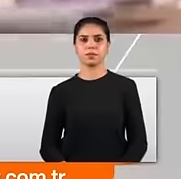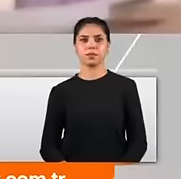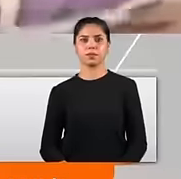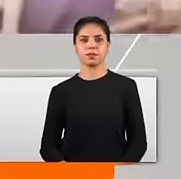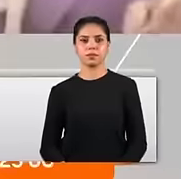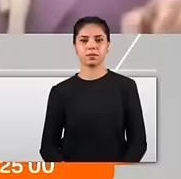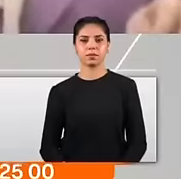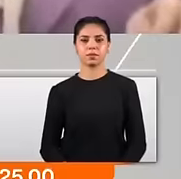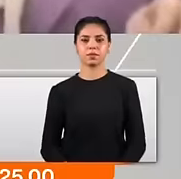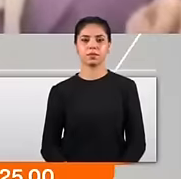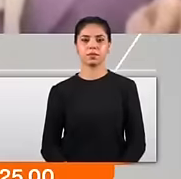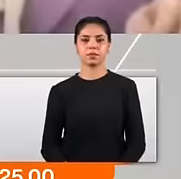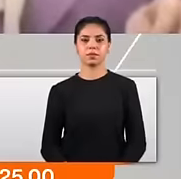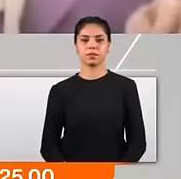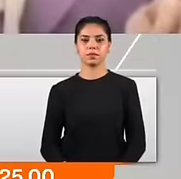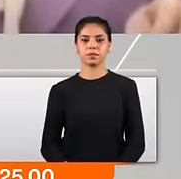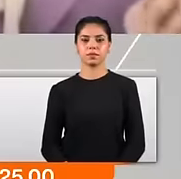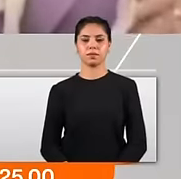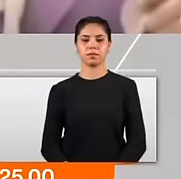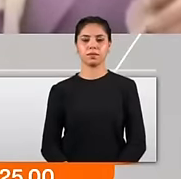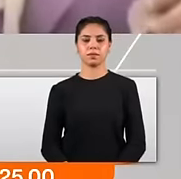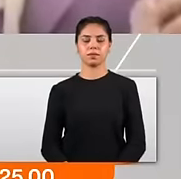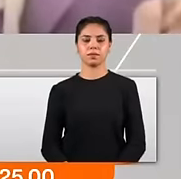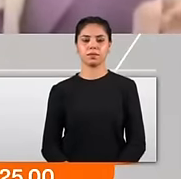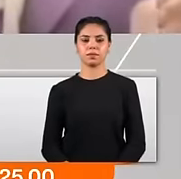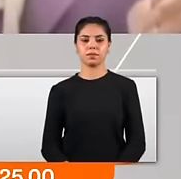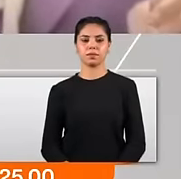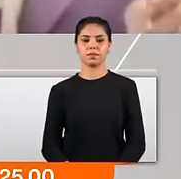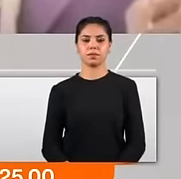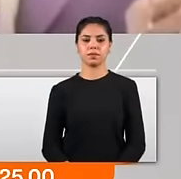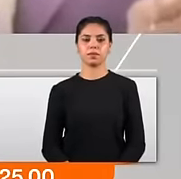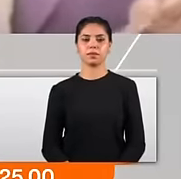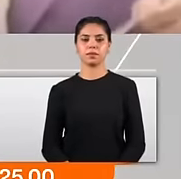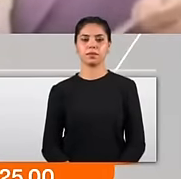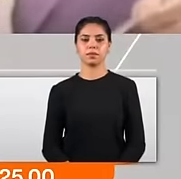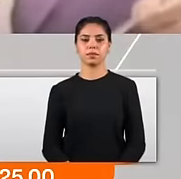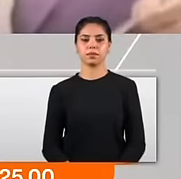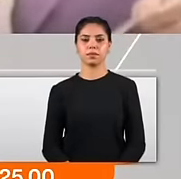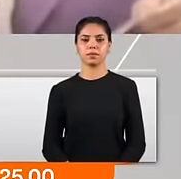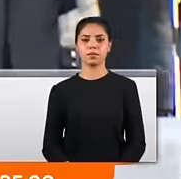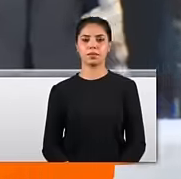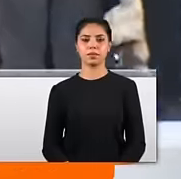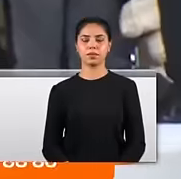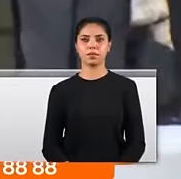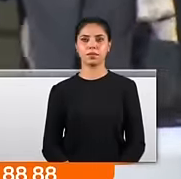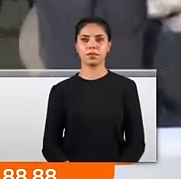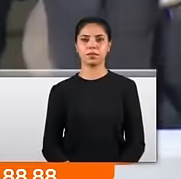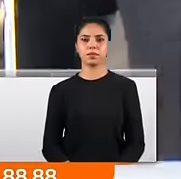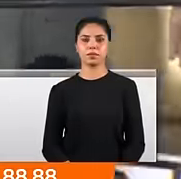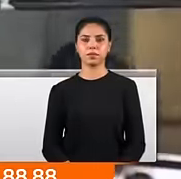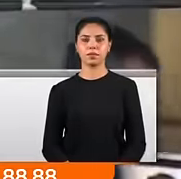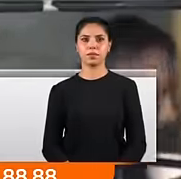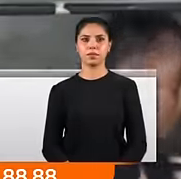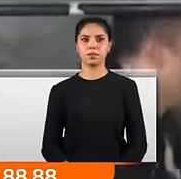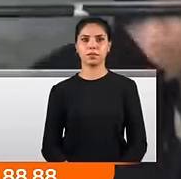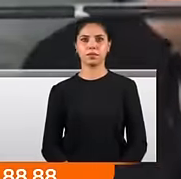Yeni başladı. Evet, ablacığım, sağ ol. Sablan bana dedi ki, Ekrem kardeşimin dedi, o şey yüzünde Rabbi esir gördüm dedi.